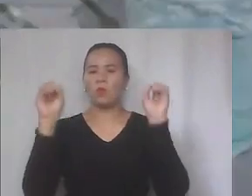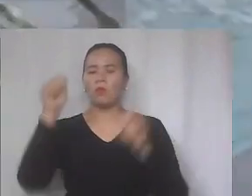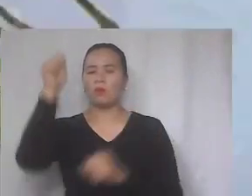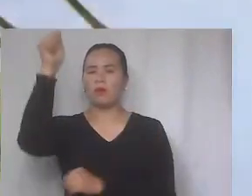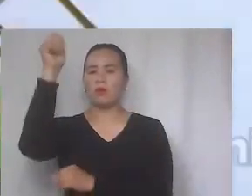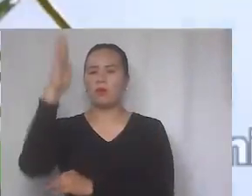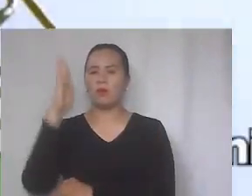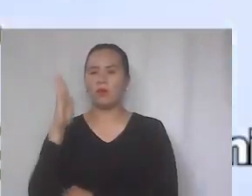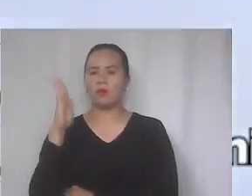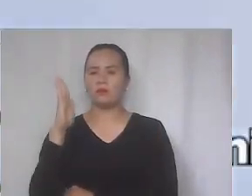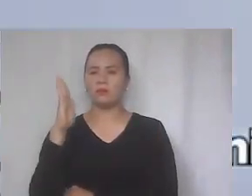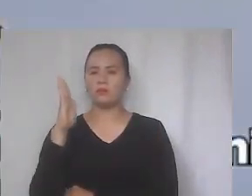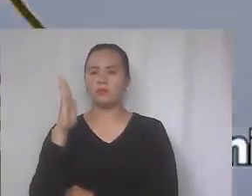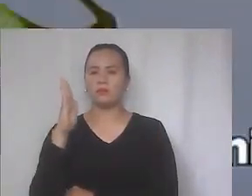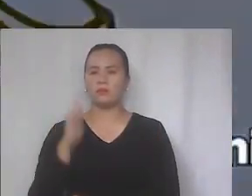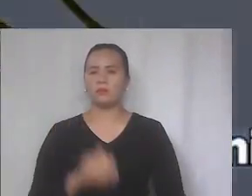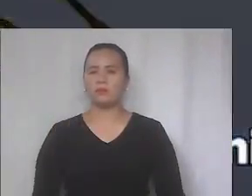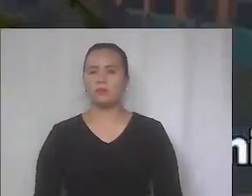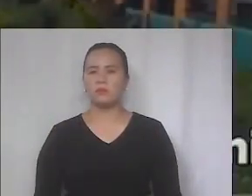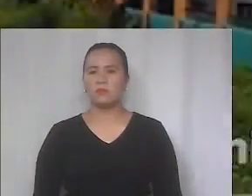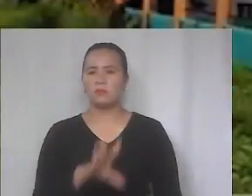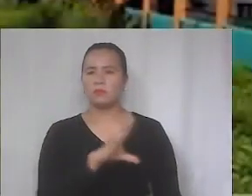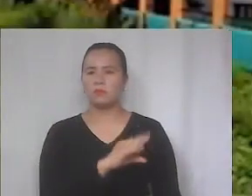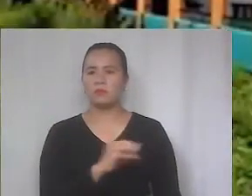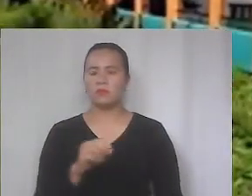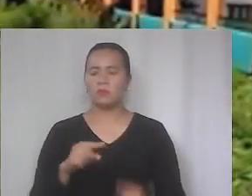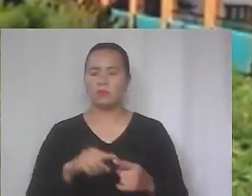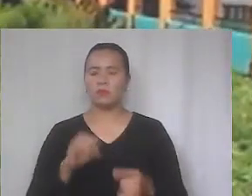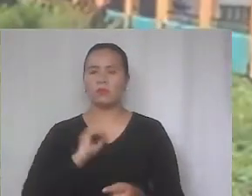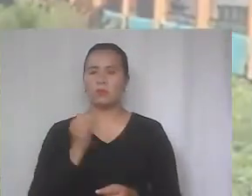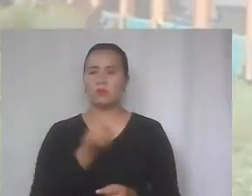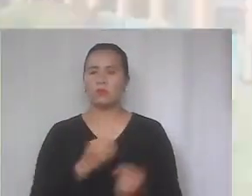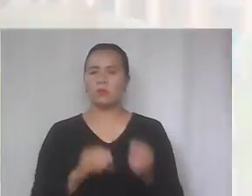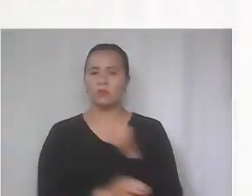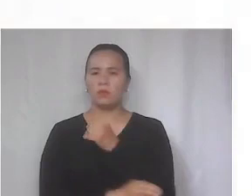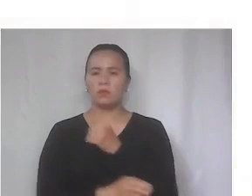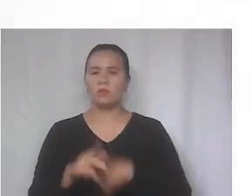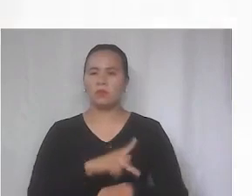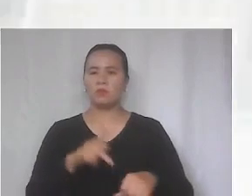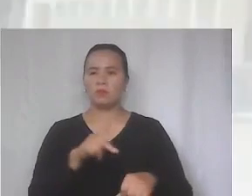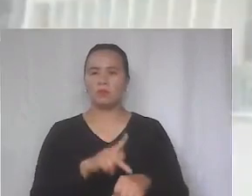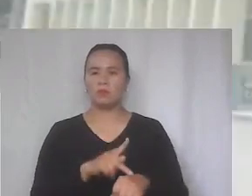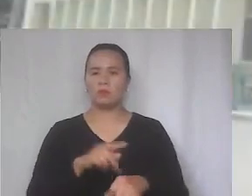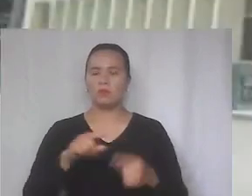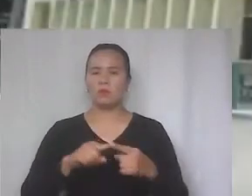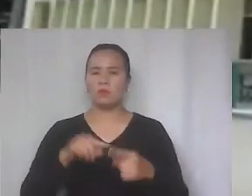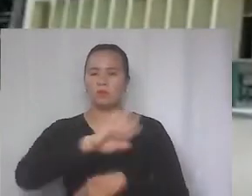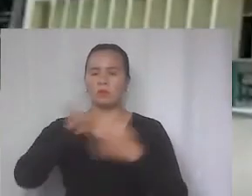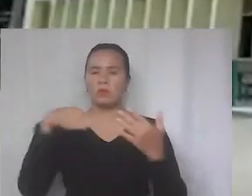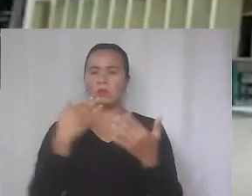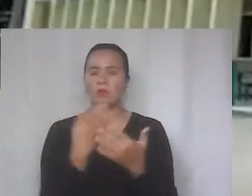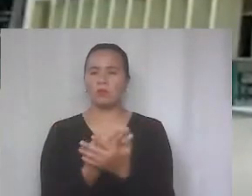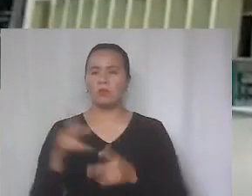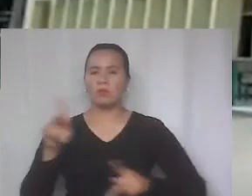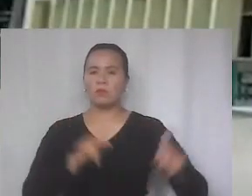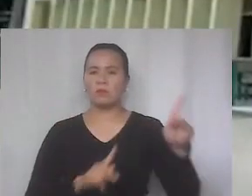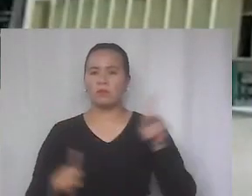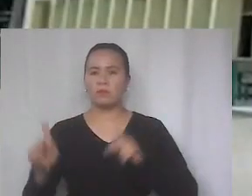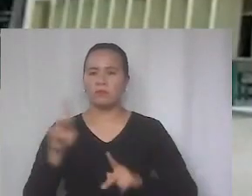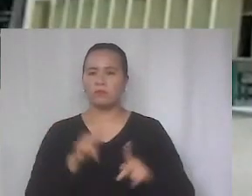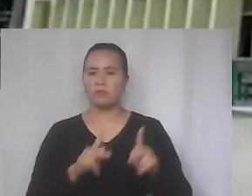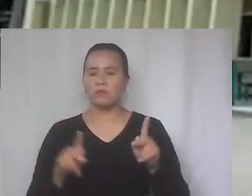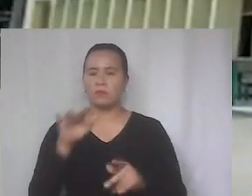الضالين آمين. اللهم اجمع شمل الأمات والنصارى والمسلمين في